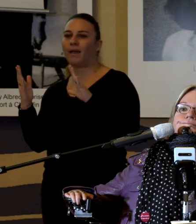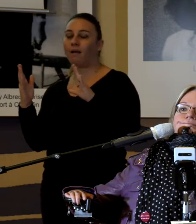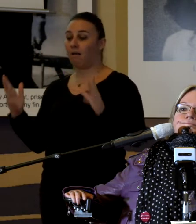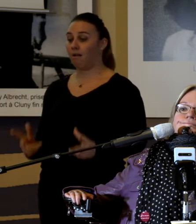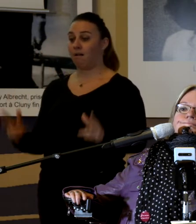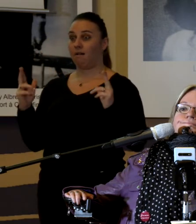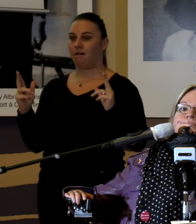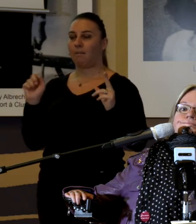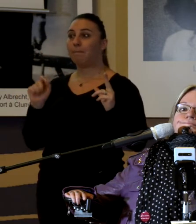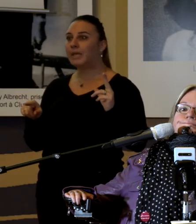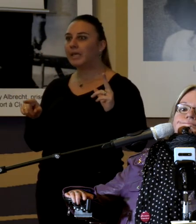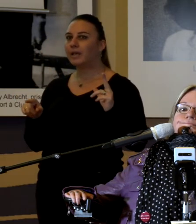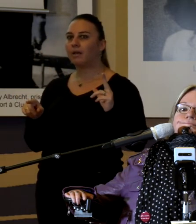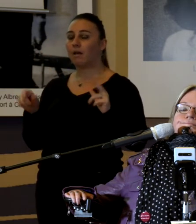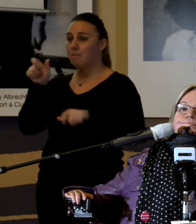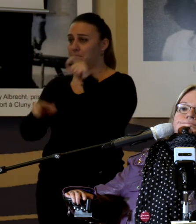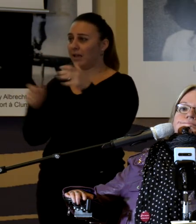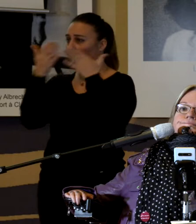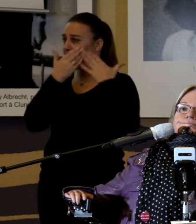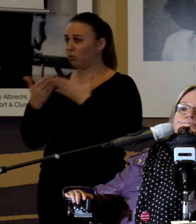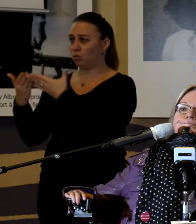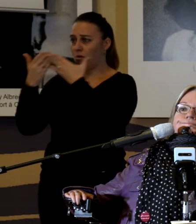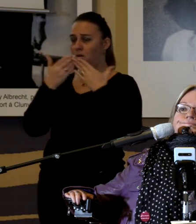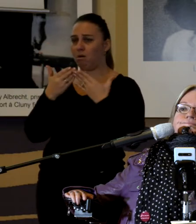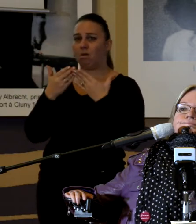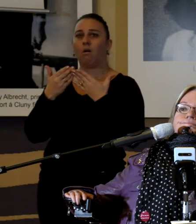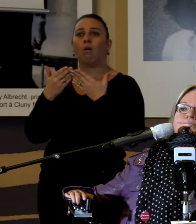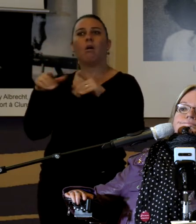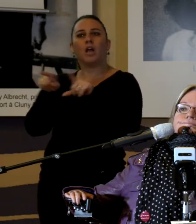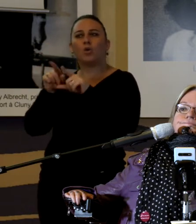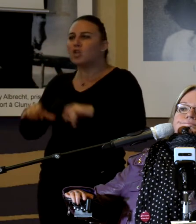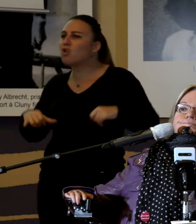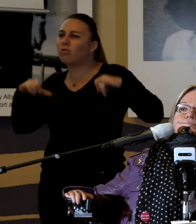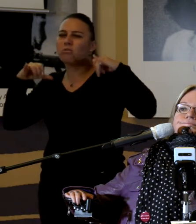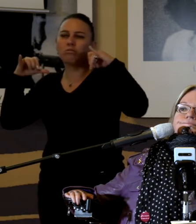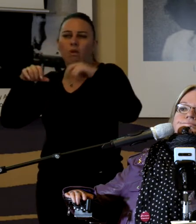période lors de laquelle il y a eu des étudiants et puis des jeunes gens